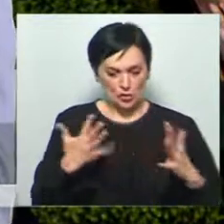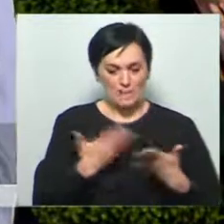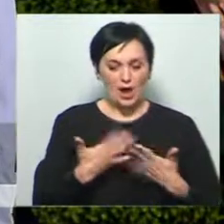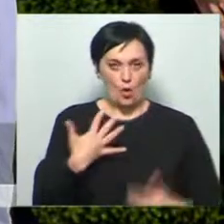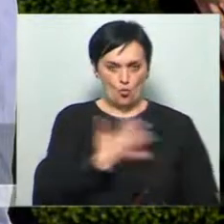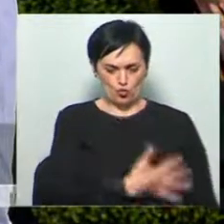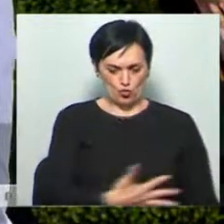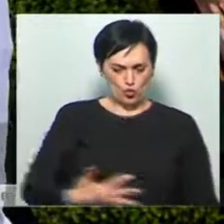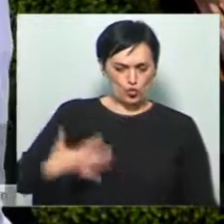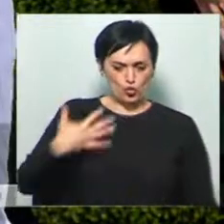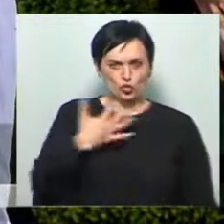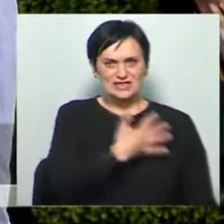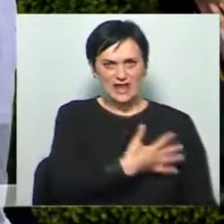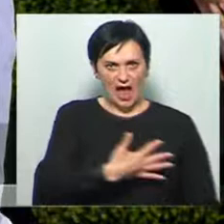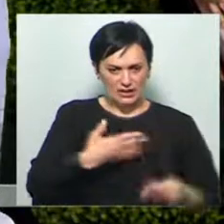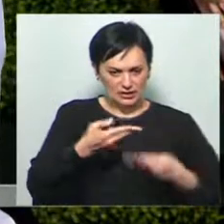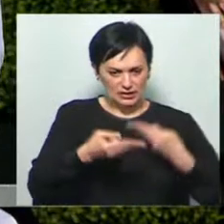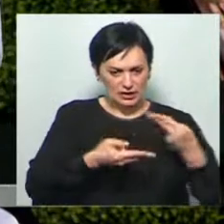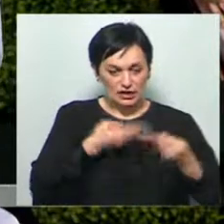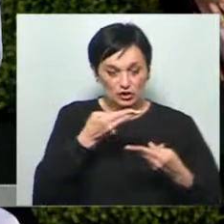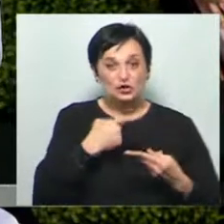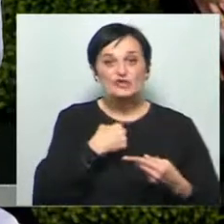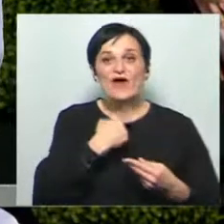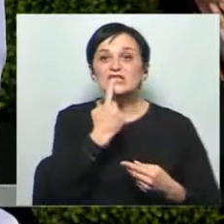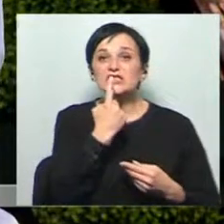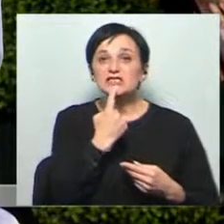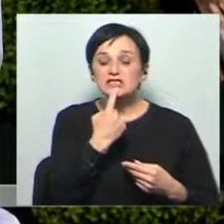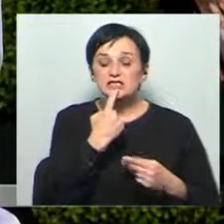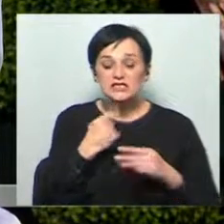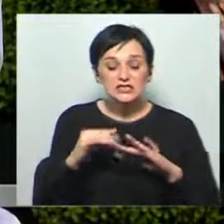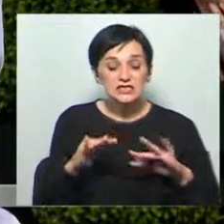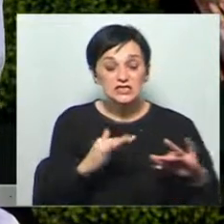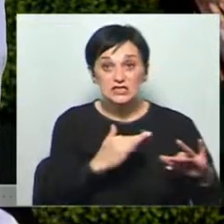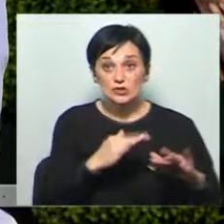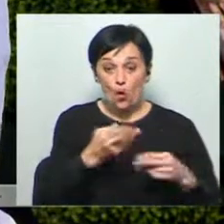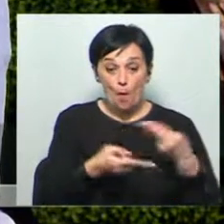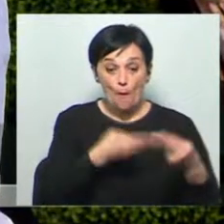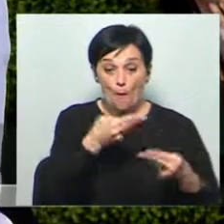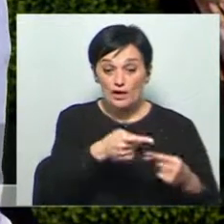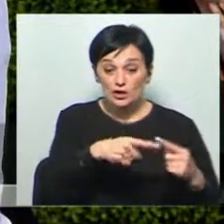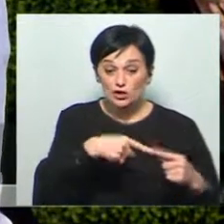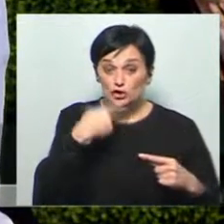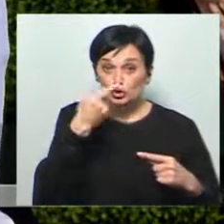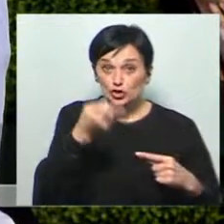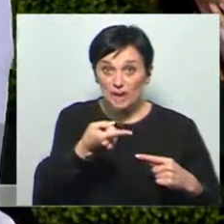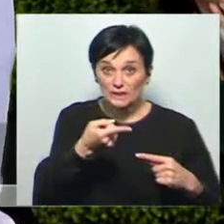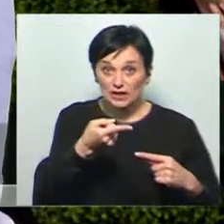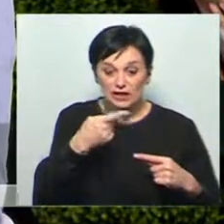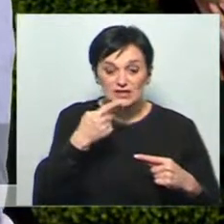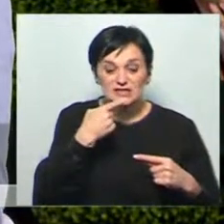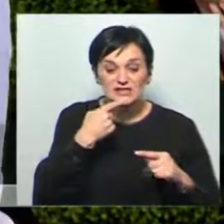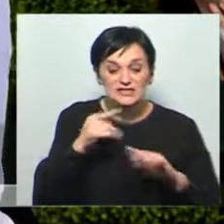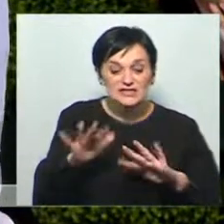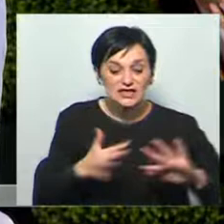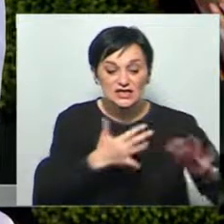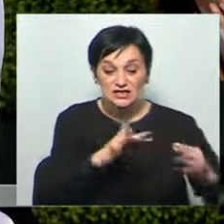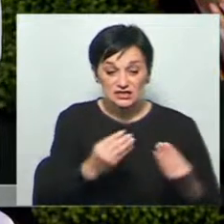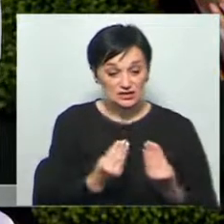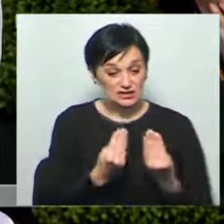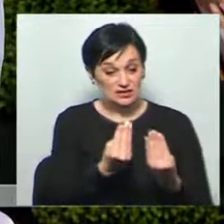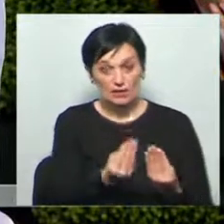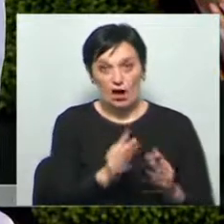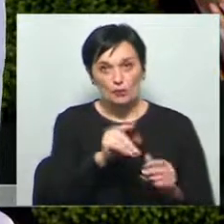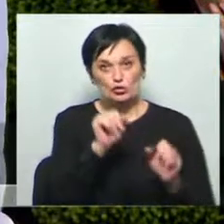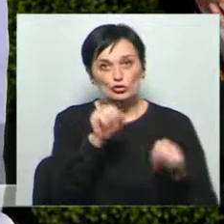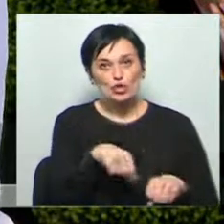მუცლის ღრუზე, ამ შემთხვევაში თუ ჩვენ სისხლის გამათხელებელს მას ოპერაციის შემდგომ არ გაუკეთებთ, შეიძლება ეს თრომბიც დასრულდეს. ეს